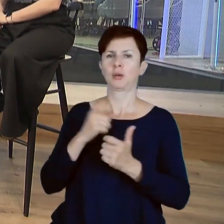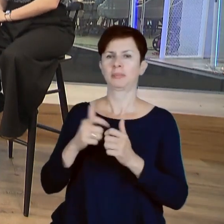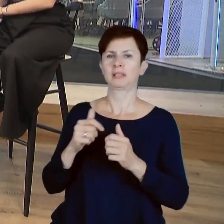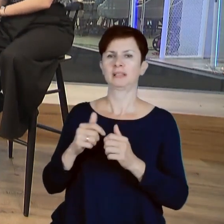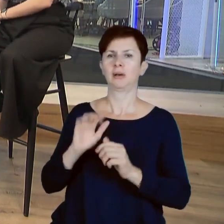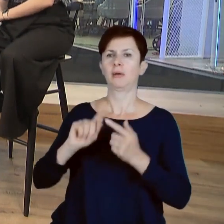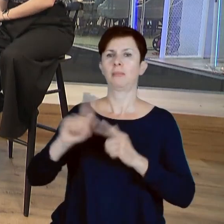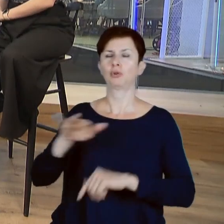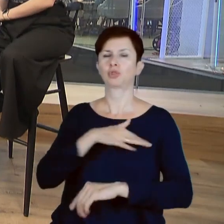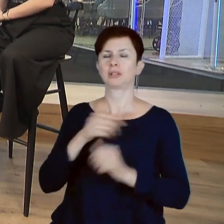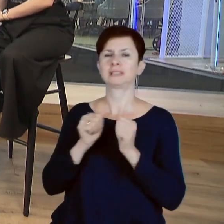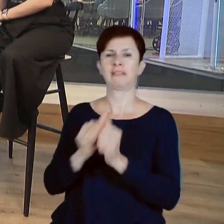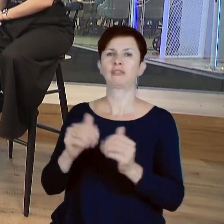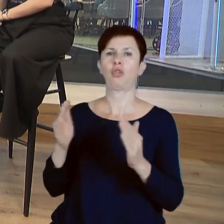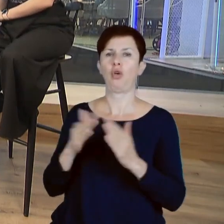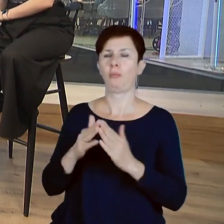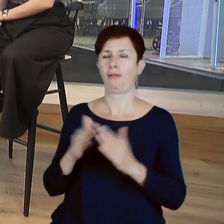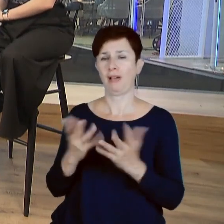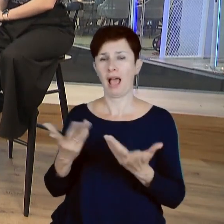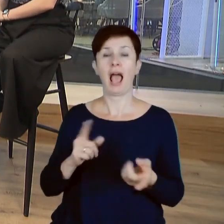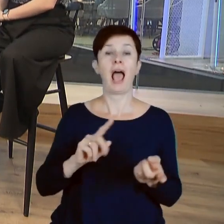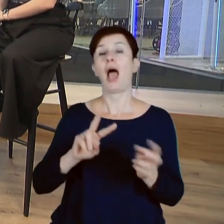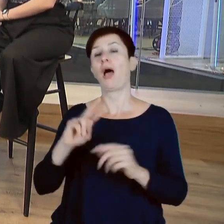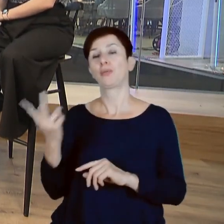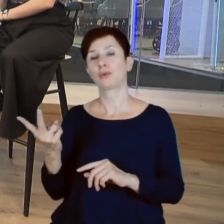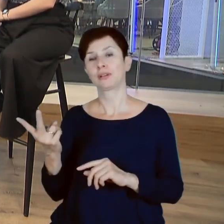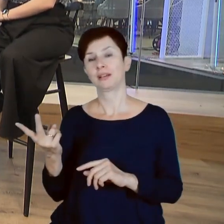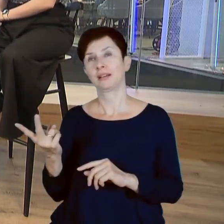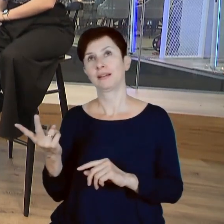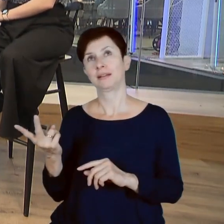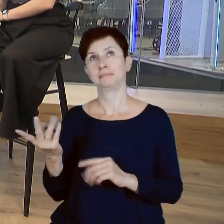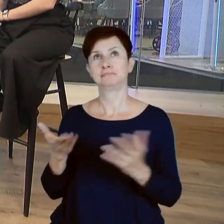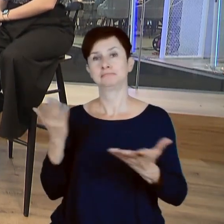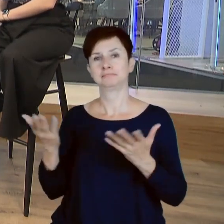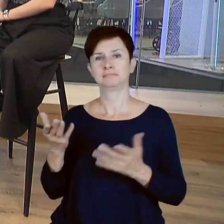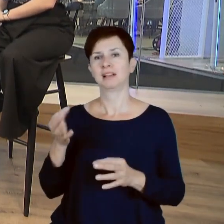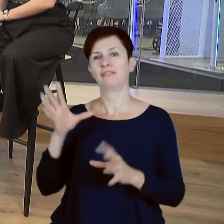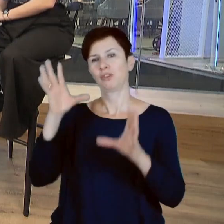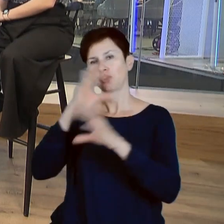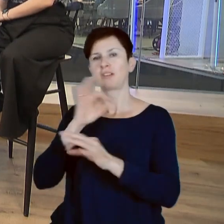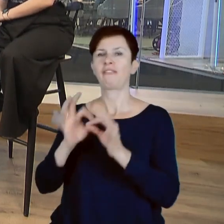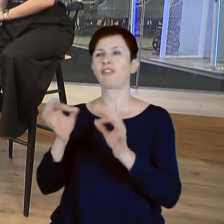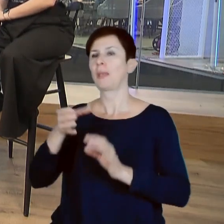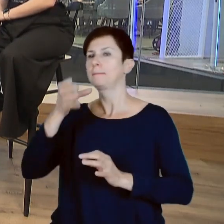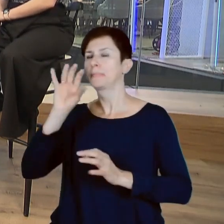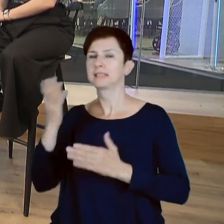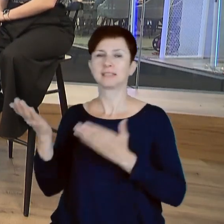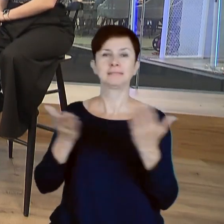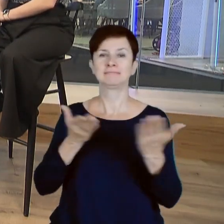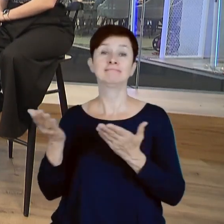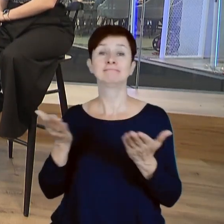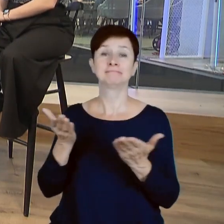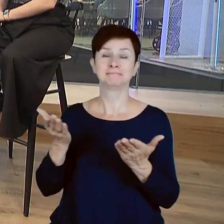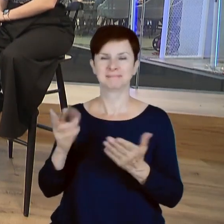versus nawyku, niech pomyślę, versus nawyku, nie wiem, picia wina wieczorem, prawda? No jednak to drugie jest